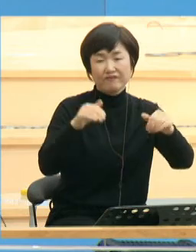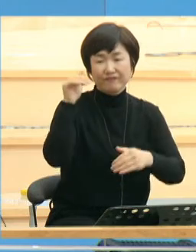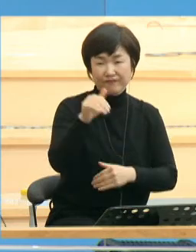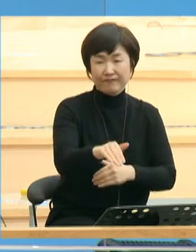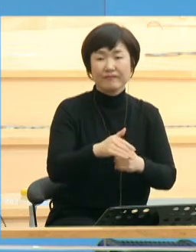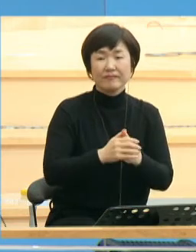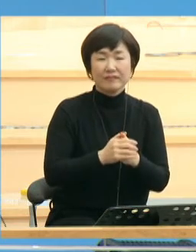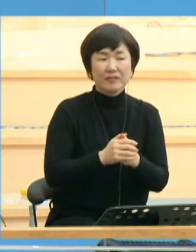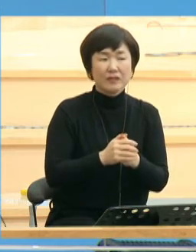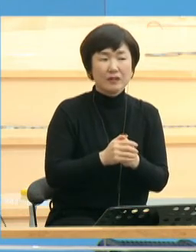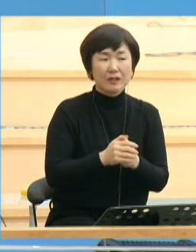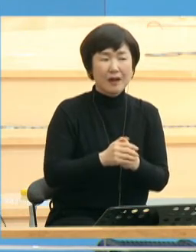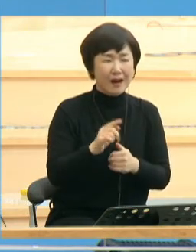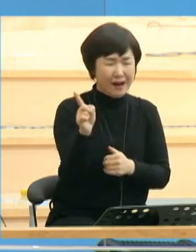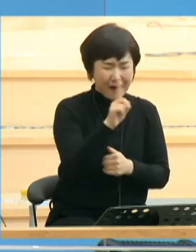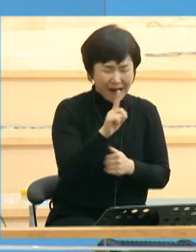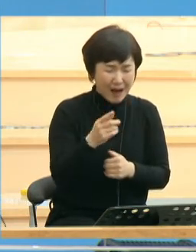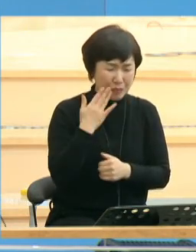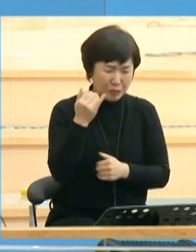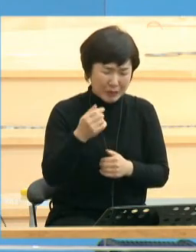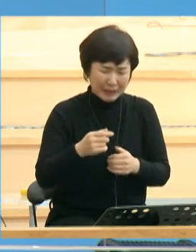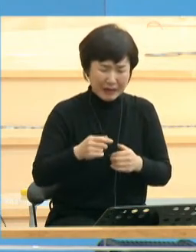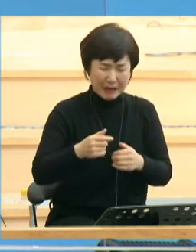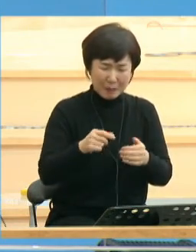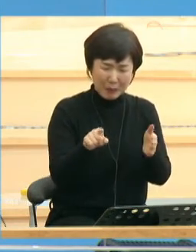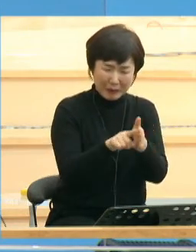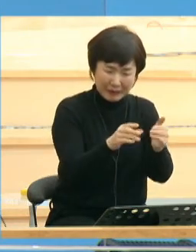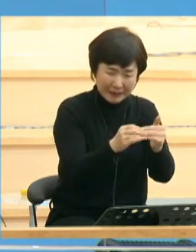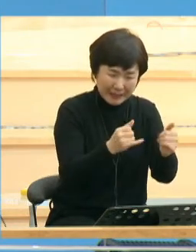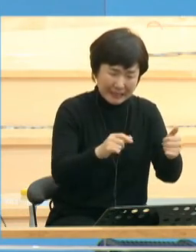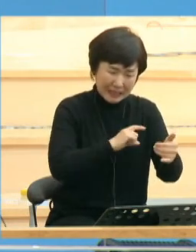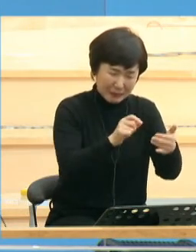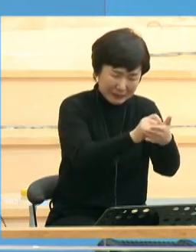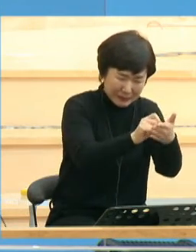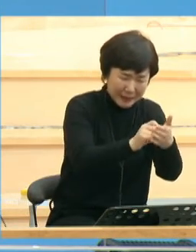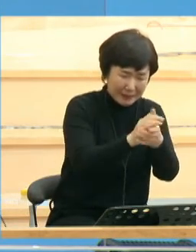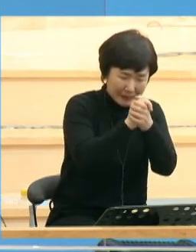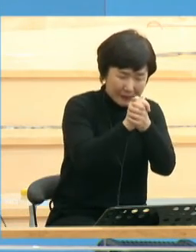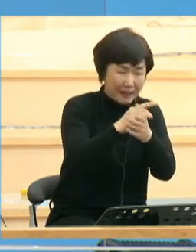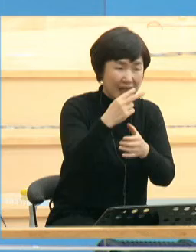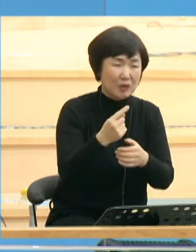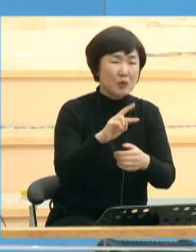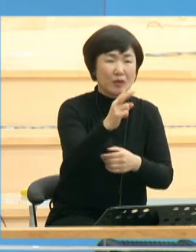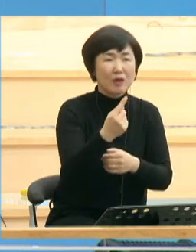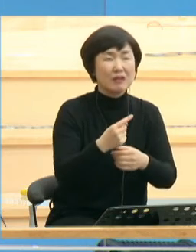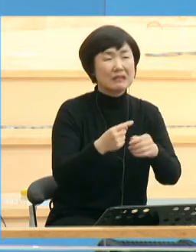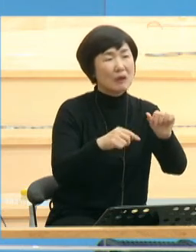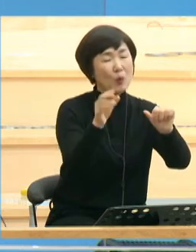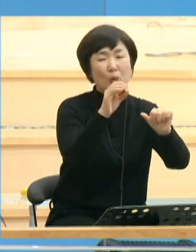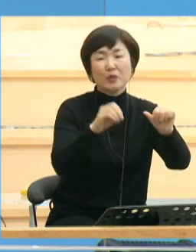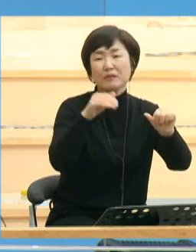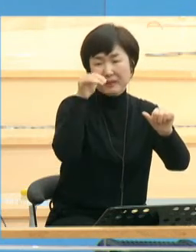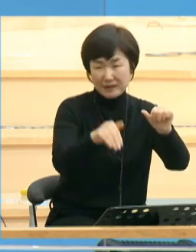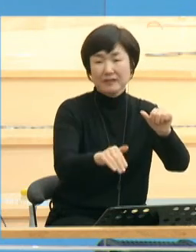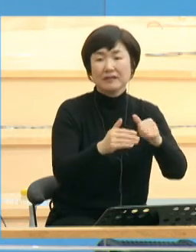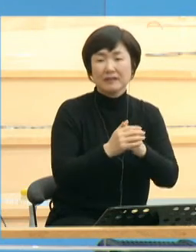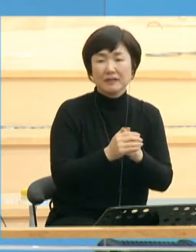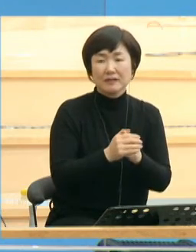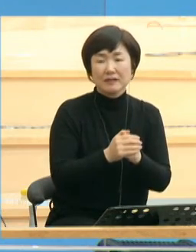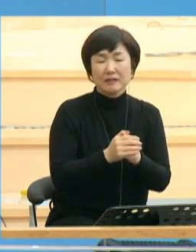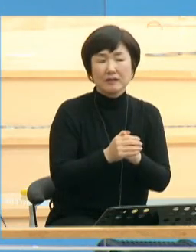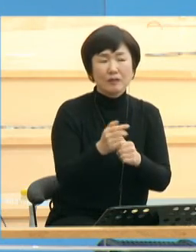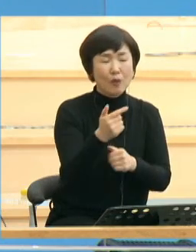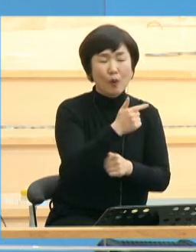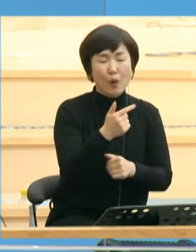아무리 태신자 작정 해도 5% 미만 이건 친 짜 비극 이에요 무서운 얘기